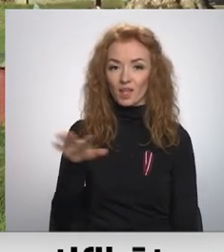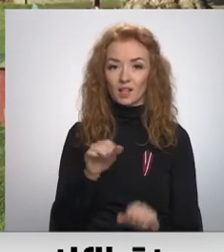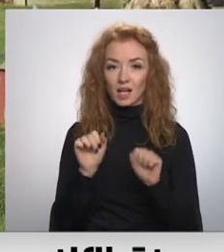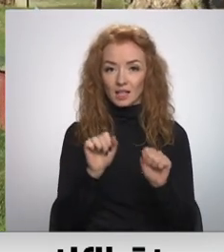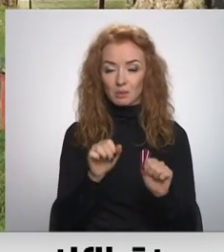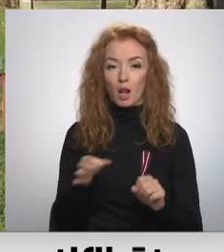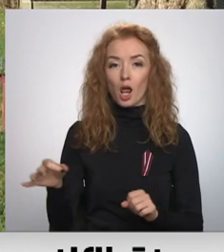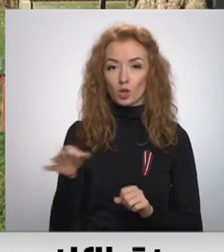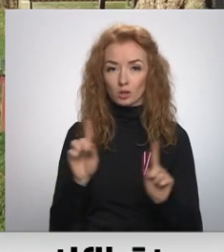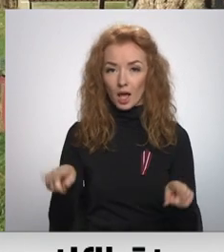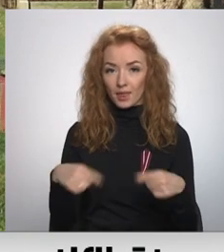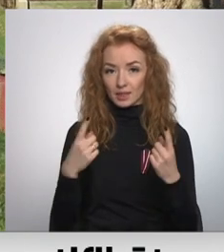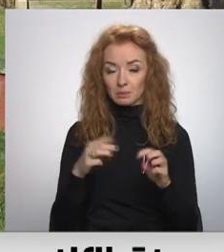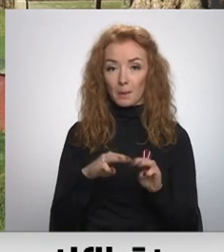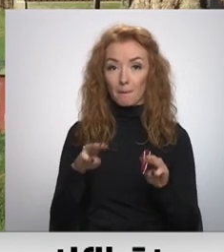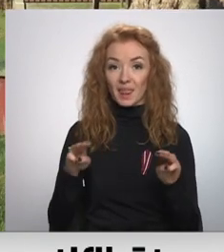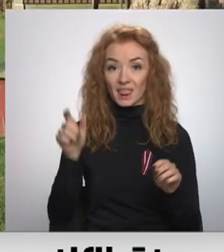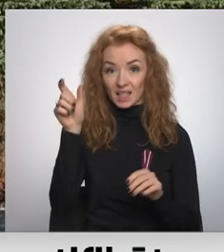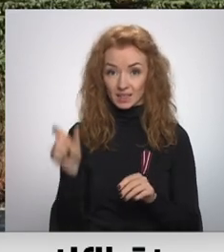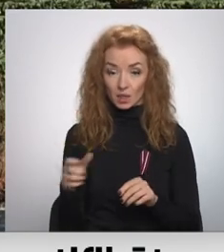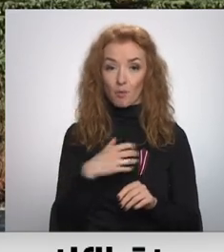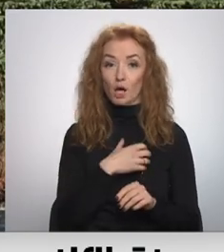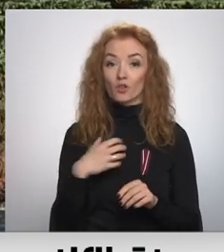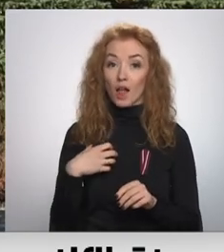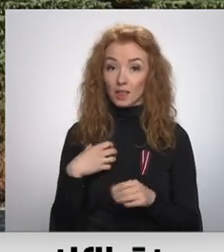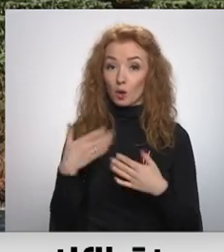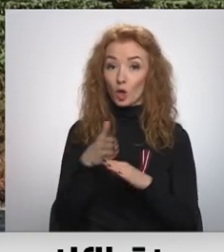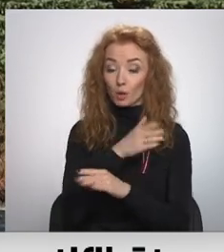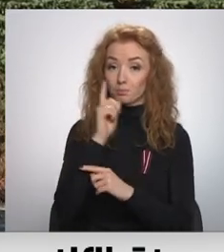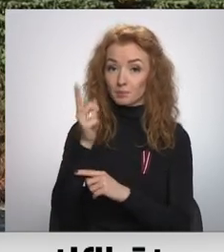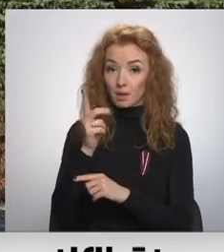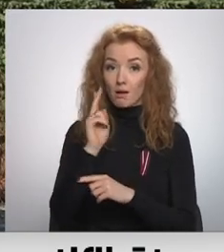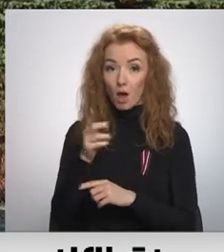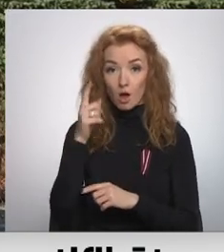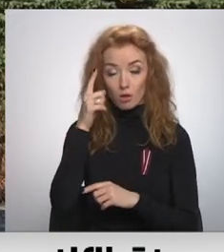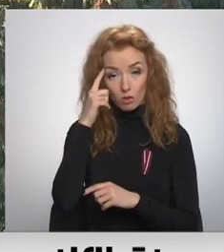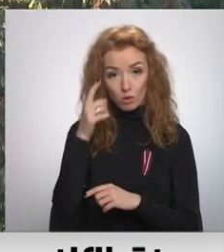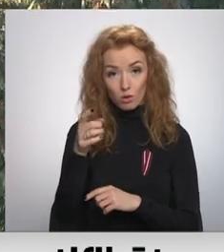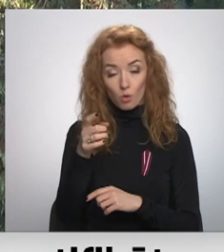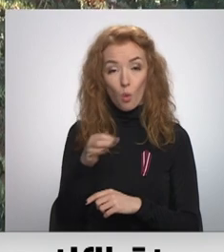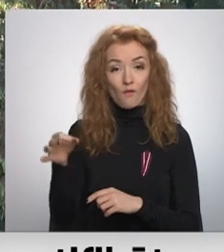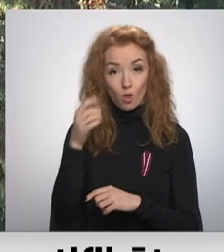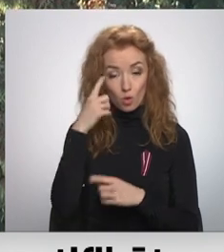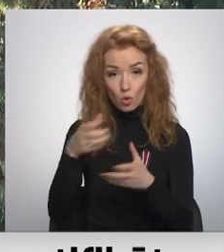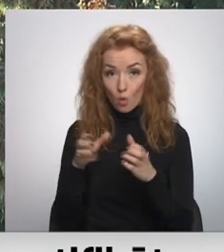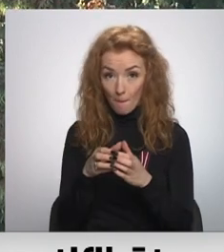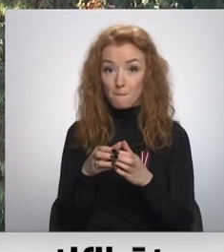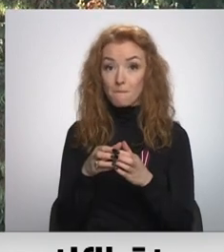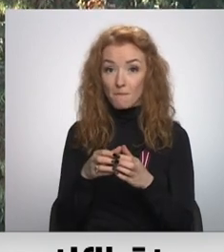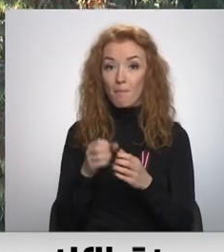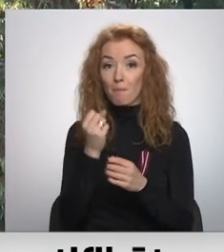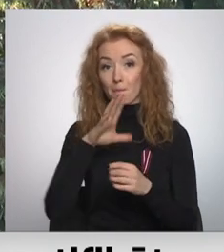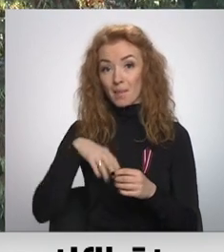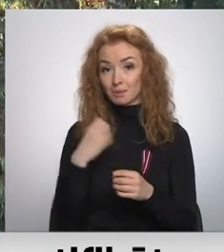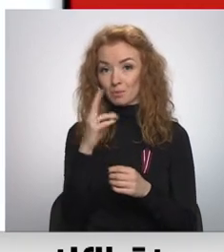un reģionālās attīstības ministrs pašvaldības brīdinājis, ka arī novada domēs no 15. novembra darbu varēs turpināt